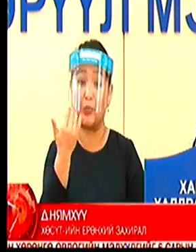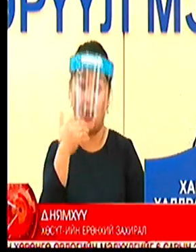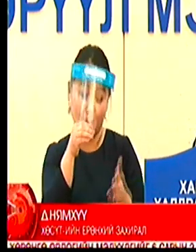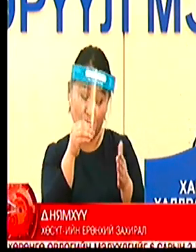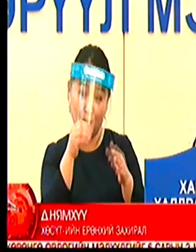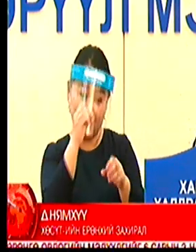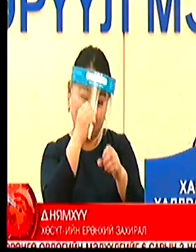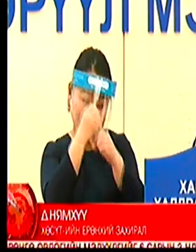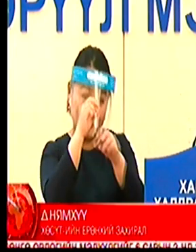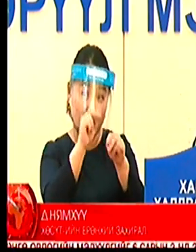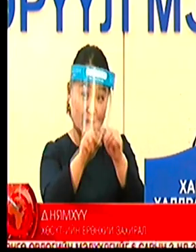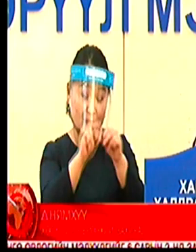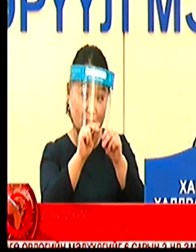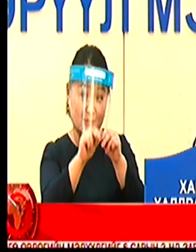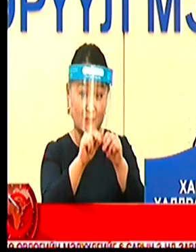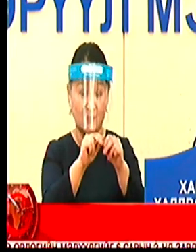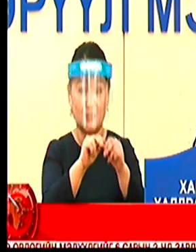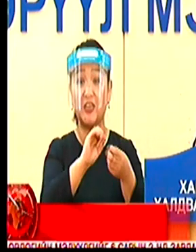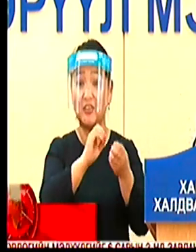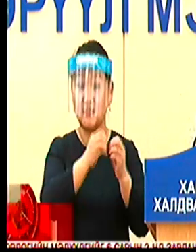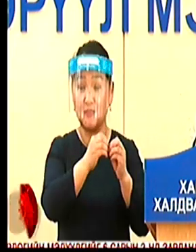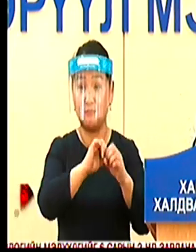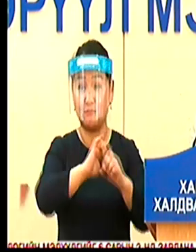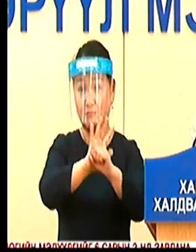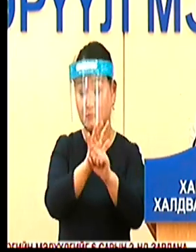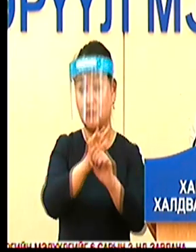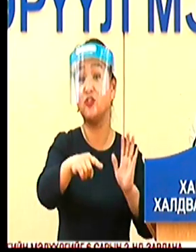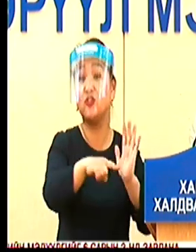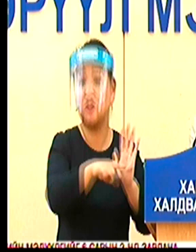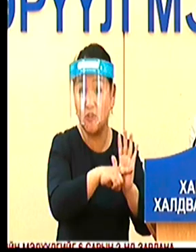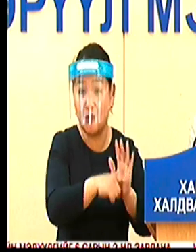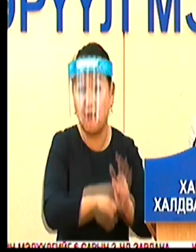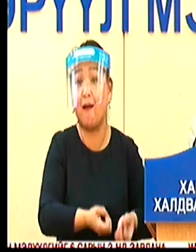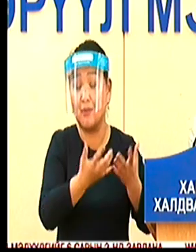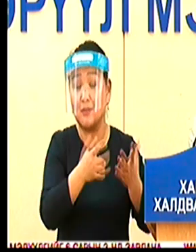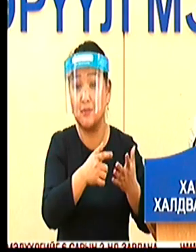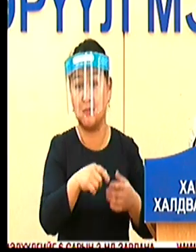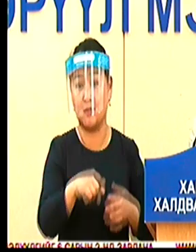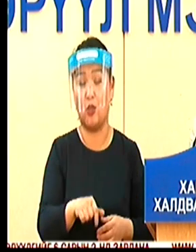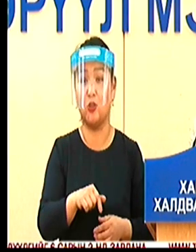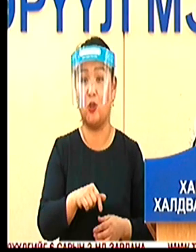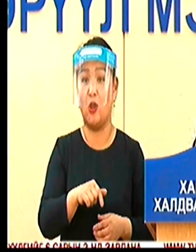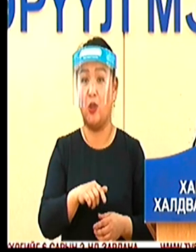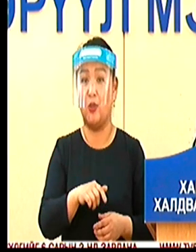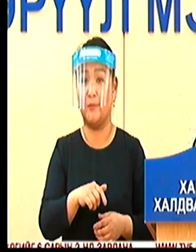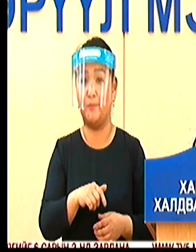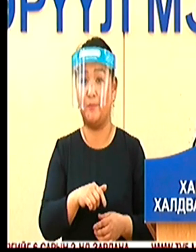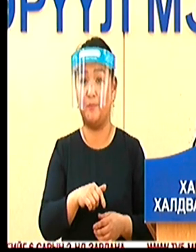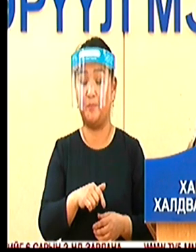шинжилгээ хийсэн сөрөг гарсан байсан. Тийм учраас одоо